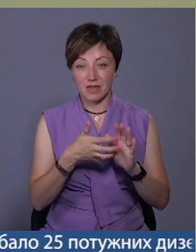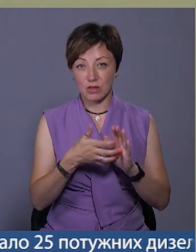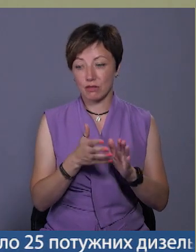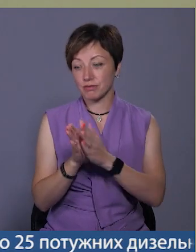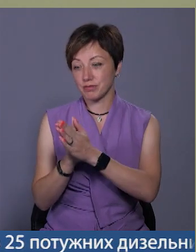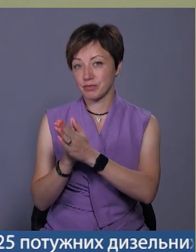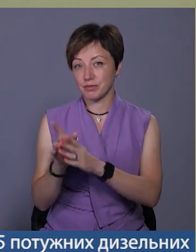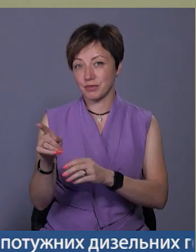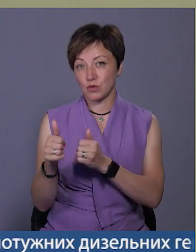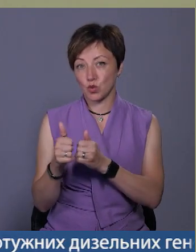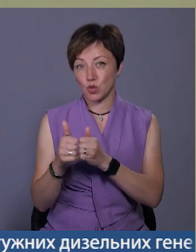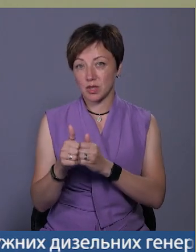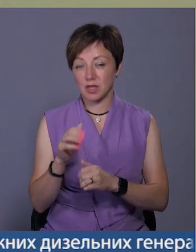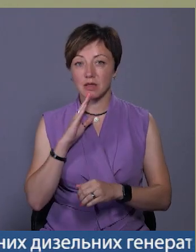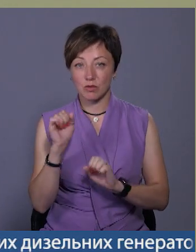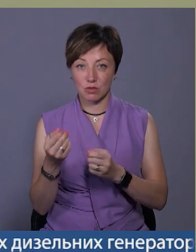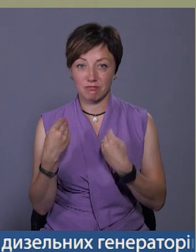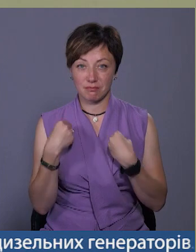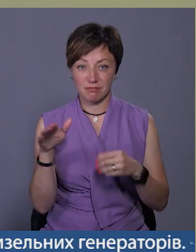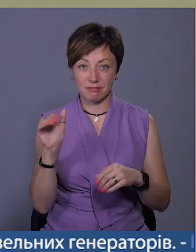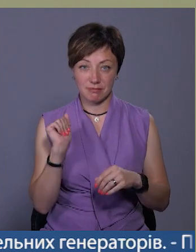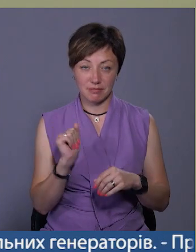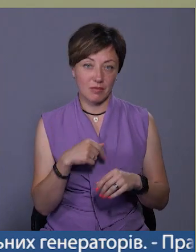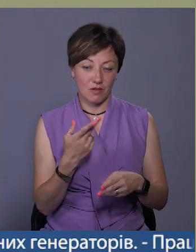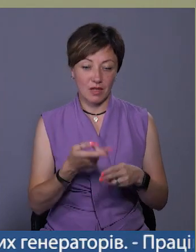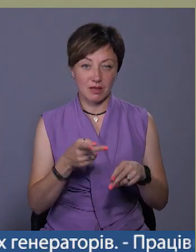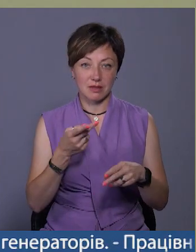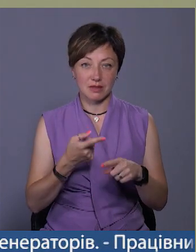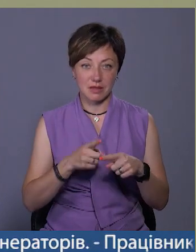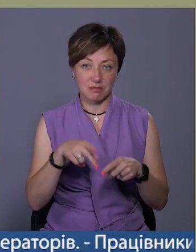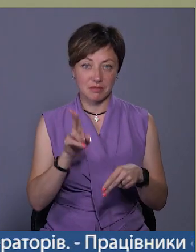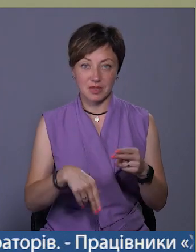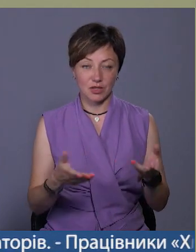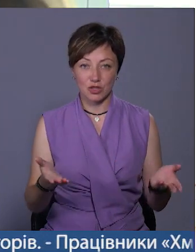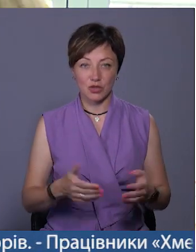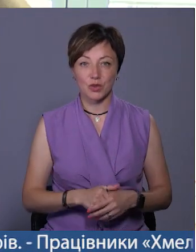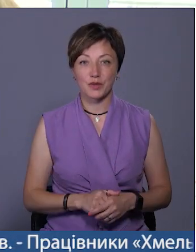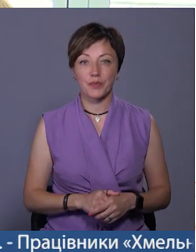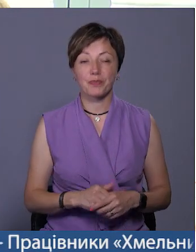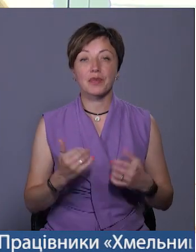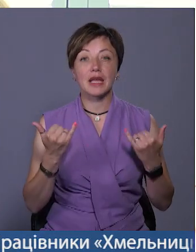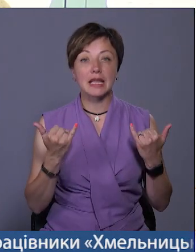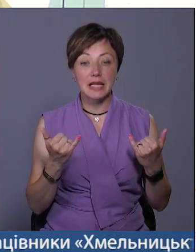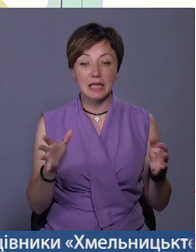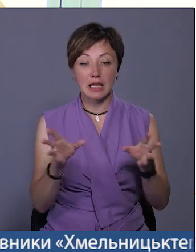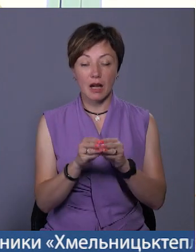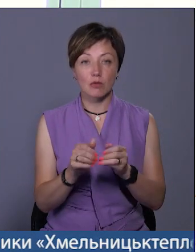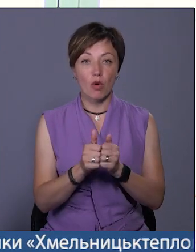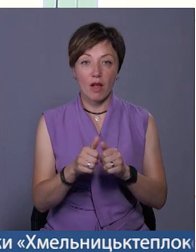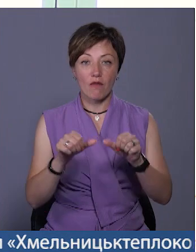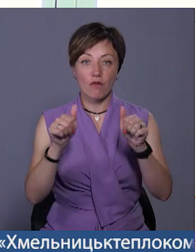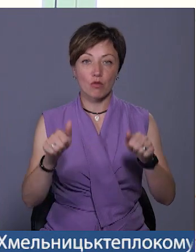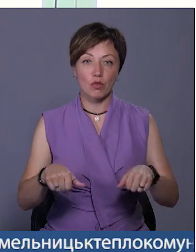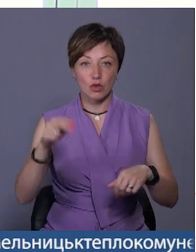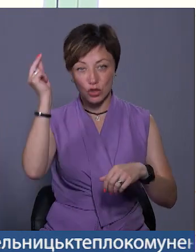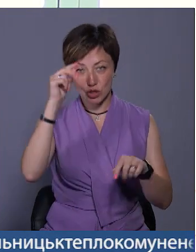у сусідки питала, можеш мені позичити, бо от така ситуація закінчилась. Нині ж разом із колегами формує